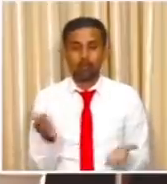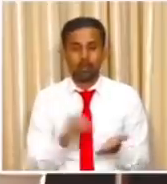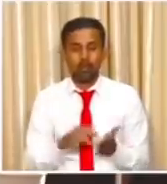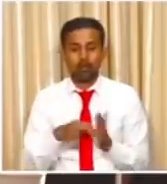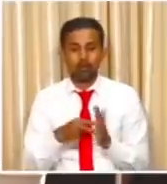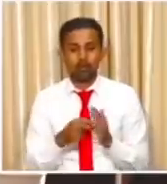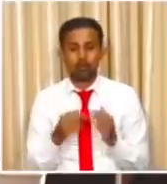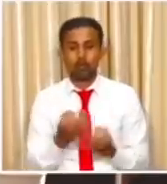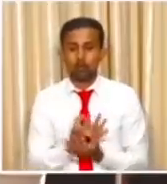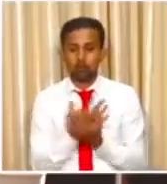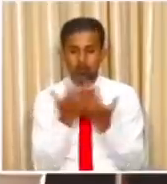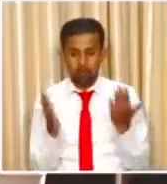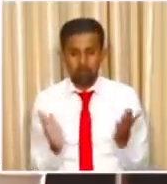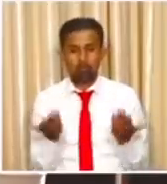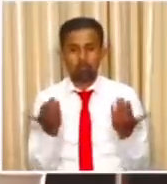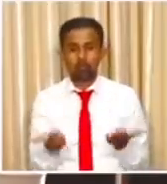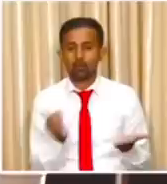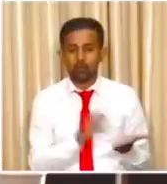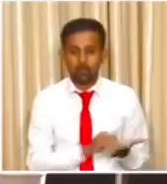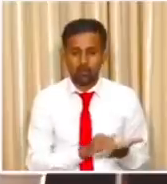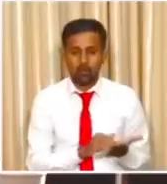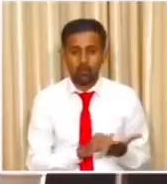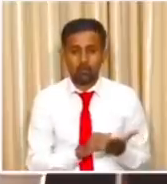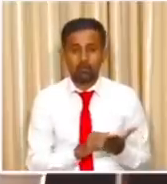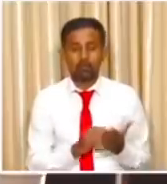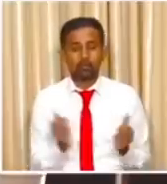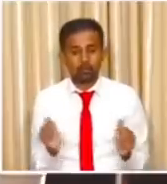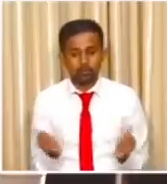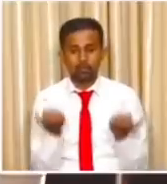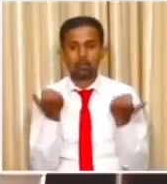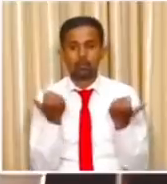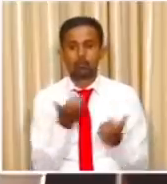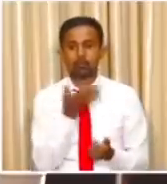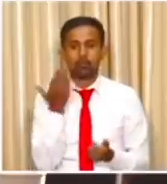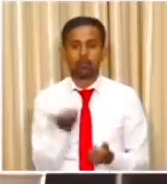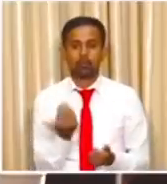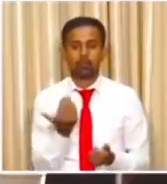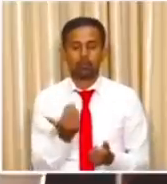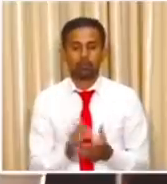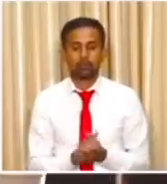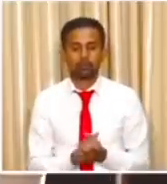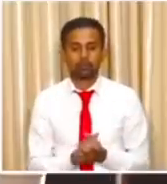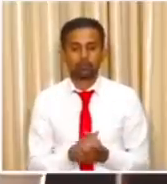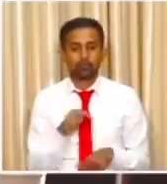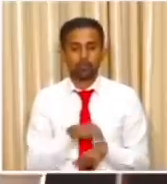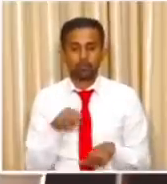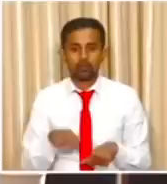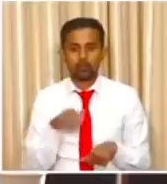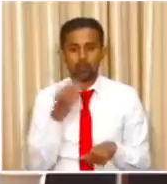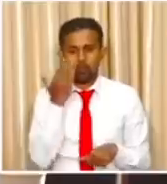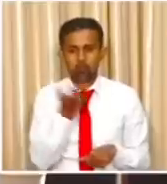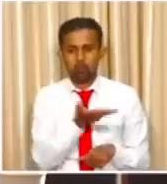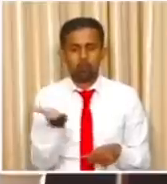ආර්ථිකේ ප්‍රකෘති තත්ත්වයක් වෙනකොට යලි ඔවුන්ට එන්ජිම පනපවන්න පුළුවන්කම තියෙන්න ඕනකම තිබෙනවා. හැබැයි දැන් ඒ ශේත්‍ර මුහුණ දෙමින්